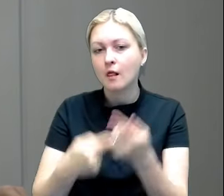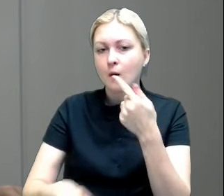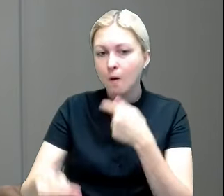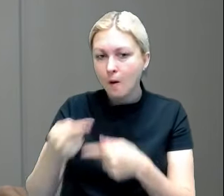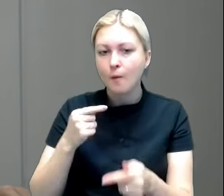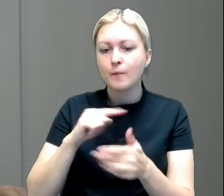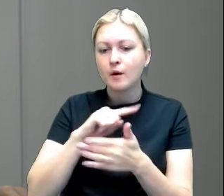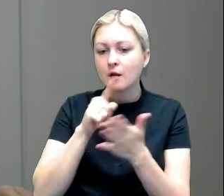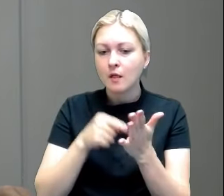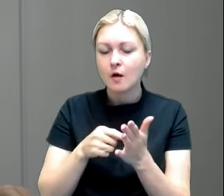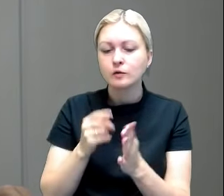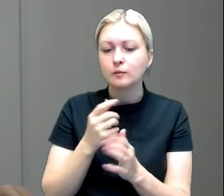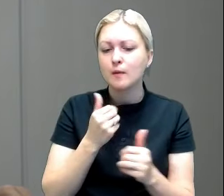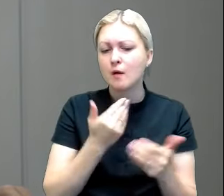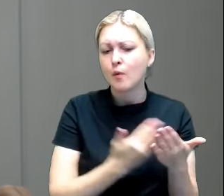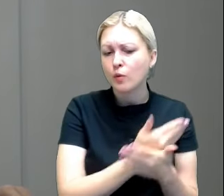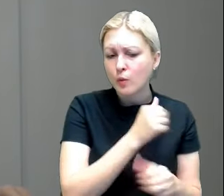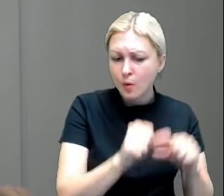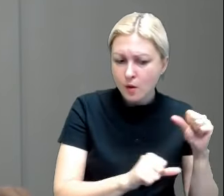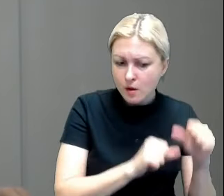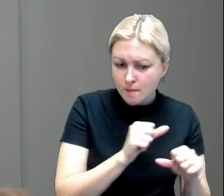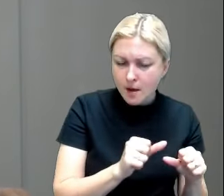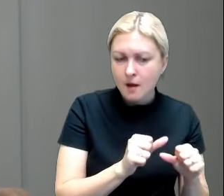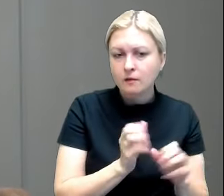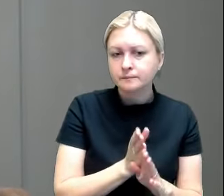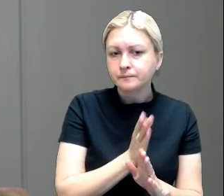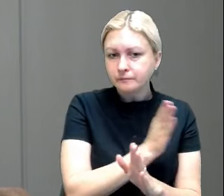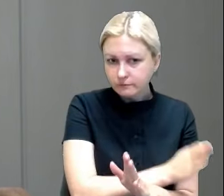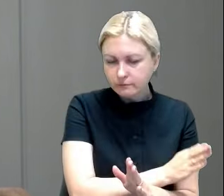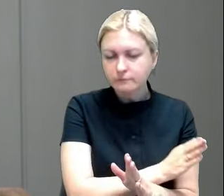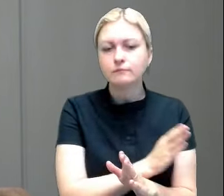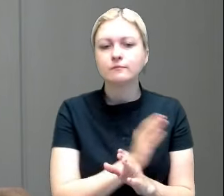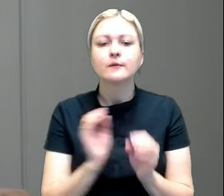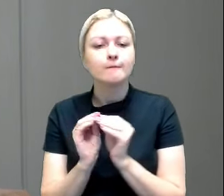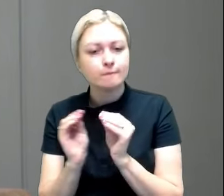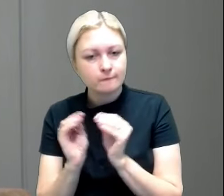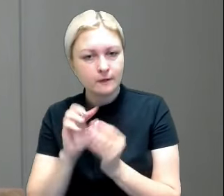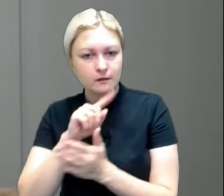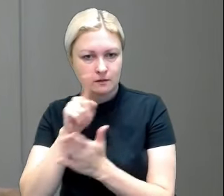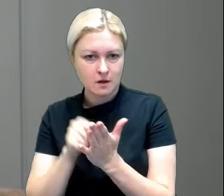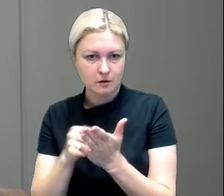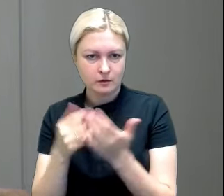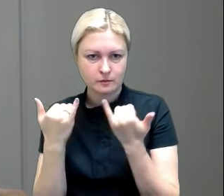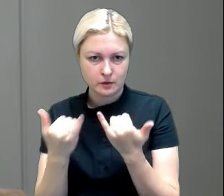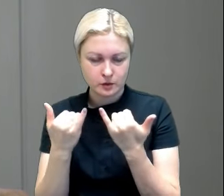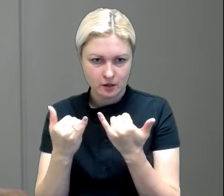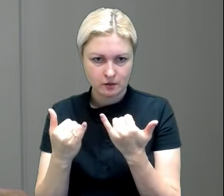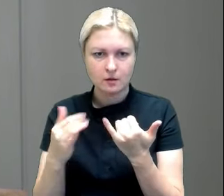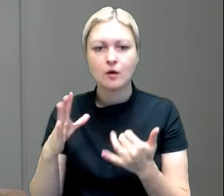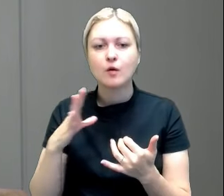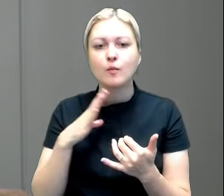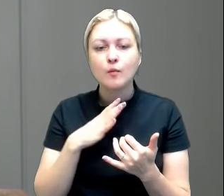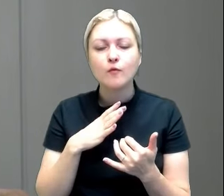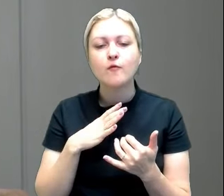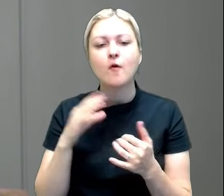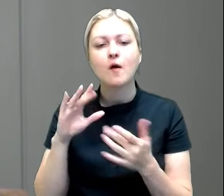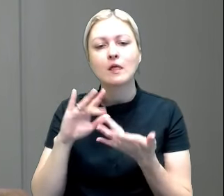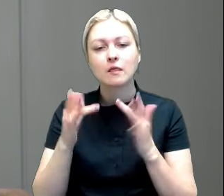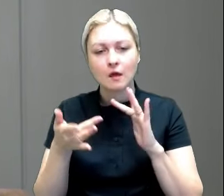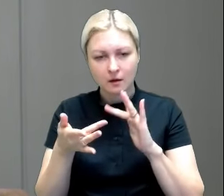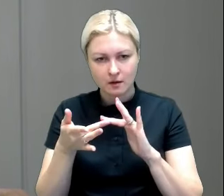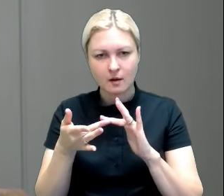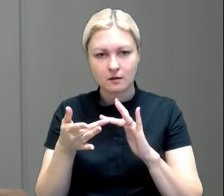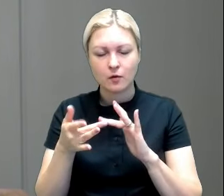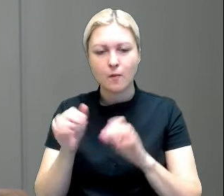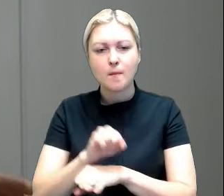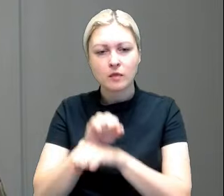dar prieš naujus metus tuomet nesulaukus jūsų dėmesio inicijavau elektroninę peticiją kurios tikslas